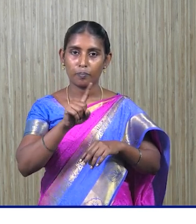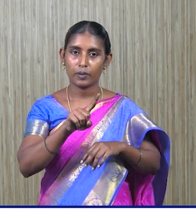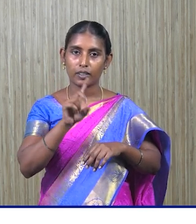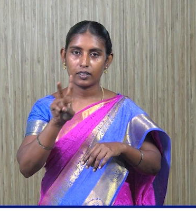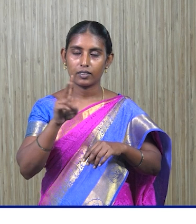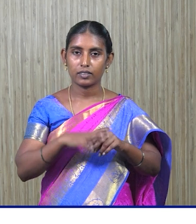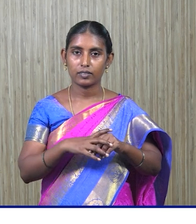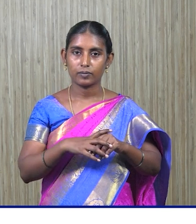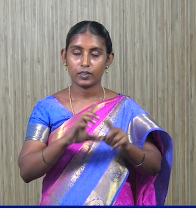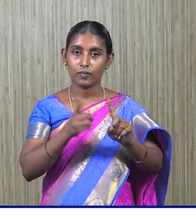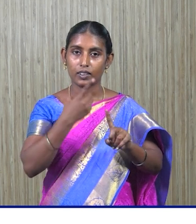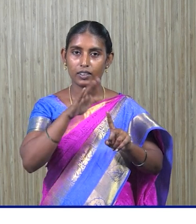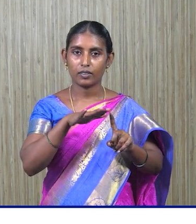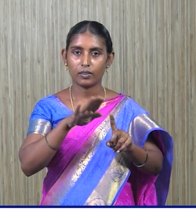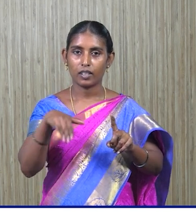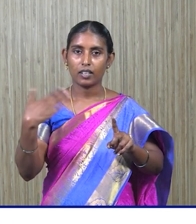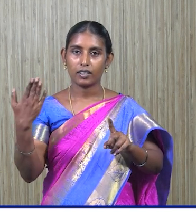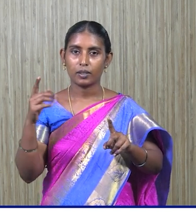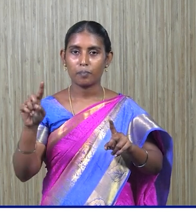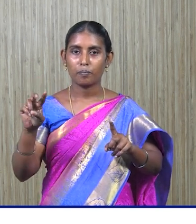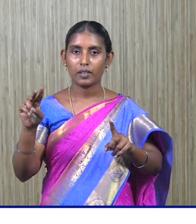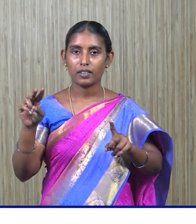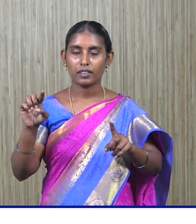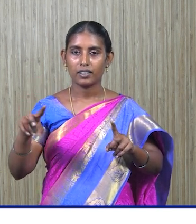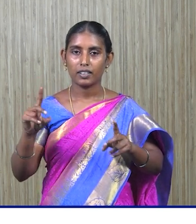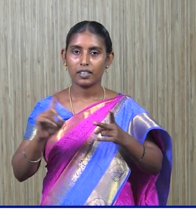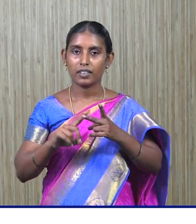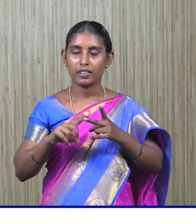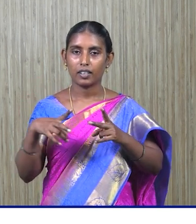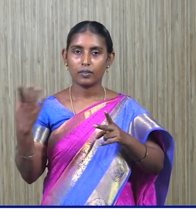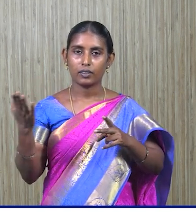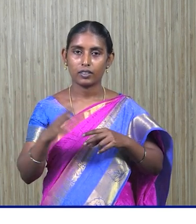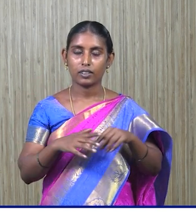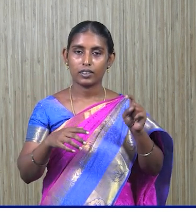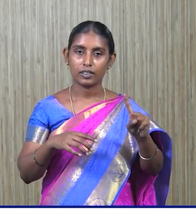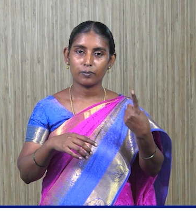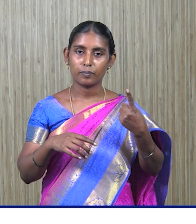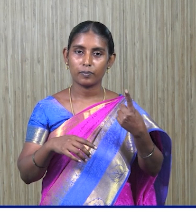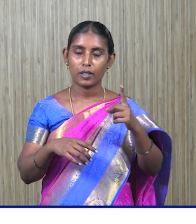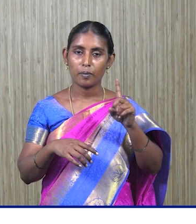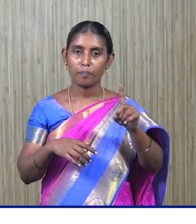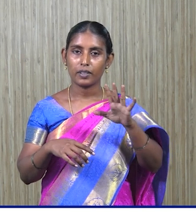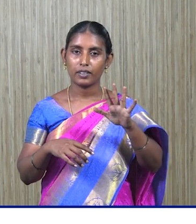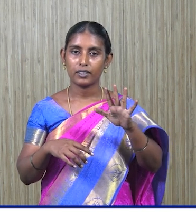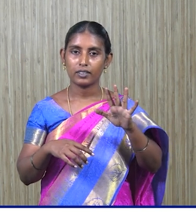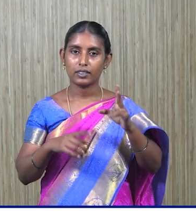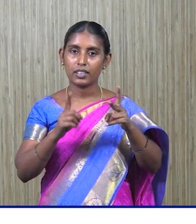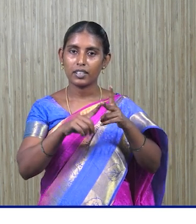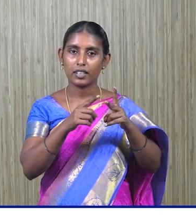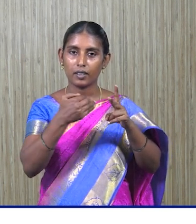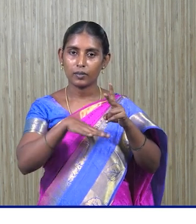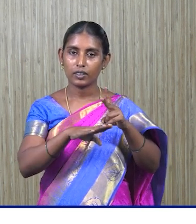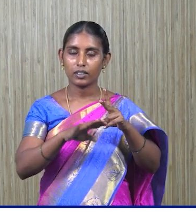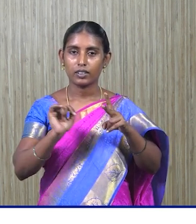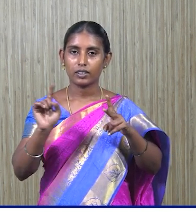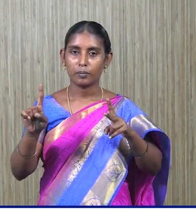இந்த பக்கம் 12 முதலில் இருக்கின்றது, அந்த பக்கம் 12 இரண்டாம் வரிசையில் உள்ளது. இந்த புறம் 15 இரண்டாம் வரிசையில் உள்ளது, இங்கு